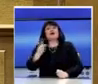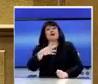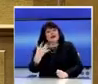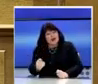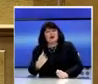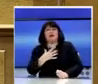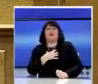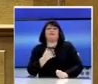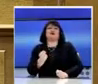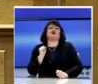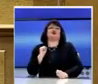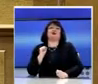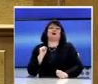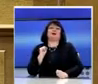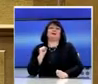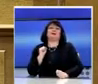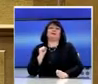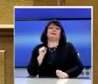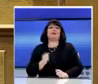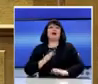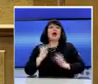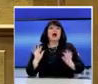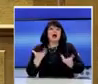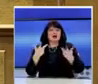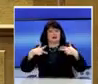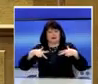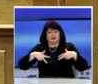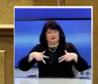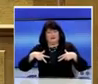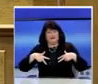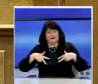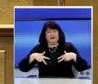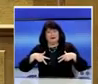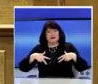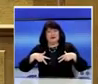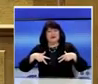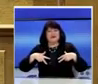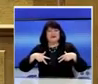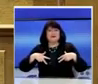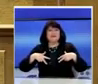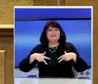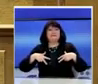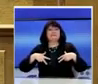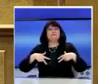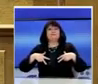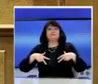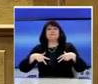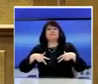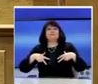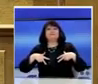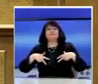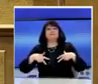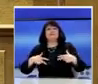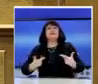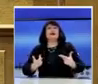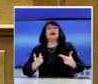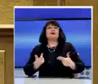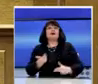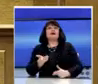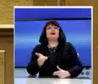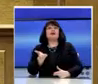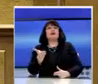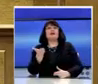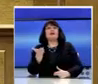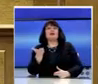κοινωνίας αν η κυβέρνηση δεν διακατεχόταν από το σύνδρομο